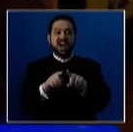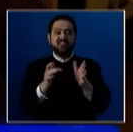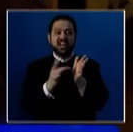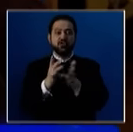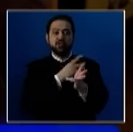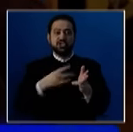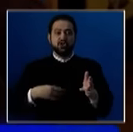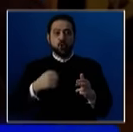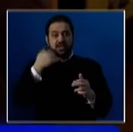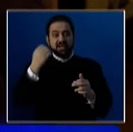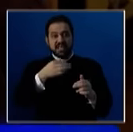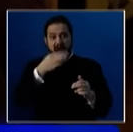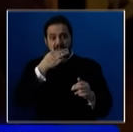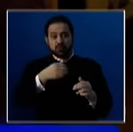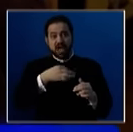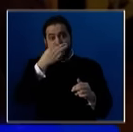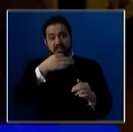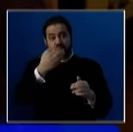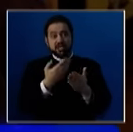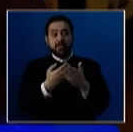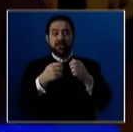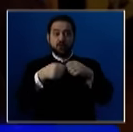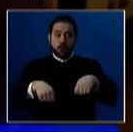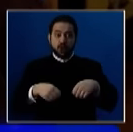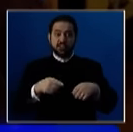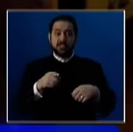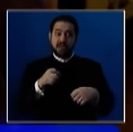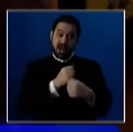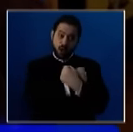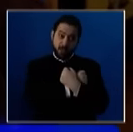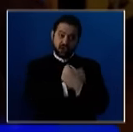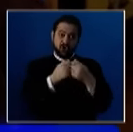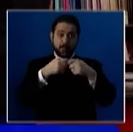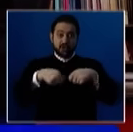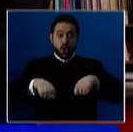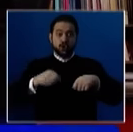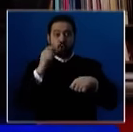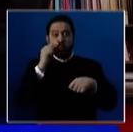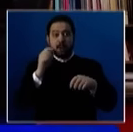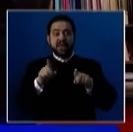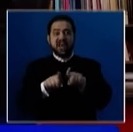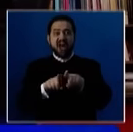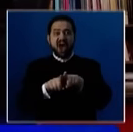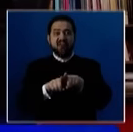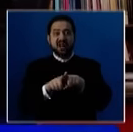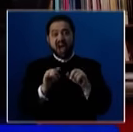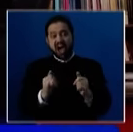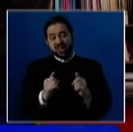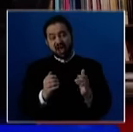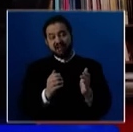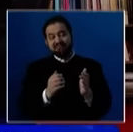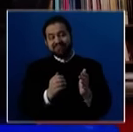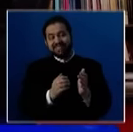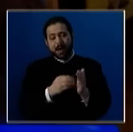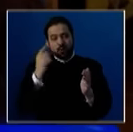vorbit, a vorbit pentru toți. Hristos îi iubește pe toți la fel. Depinde numai cât ne